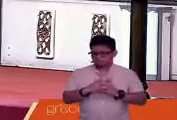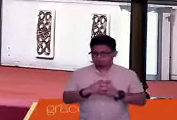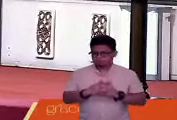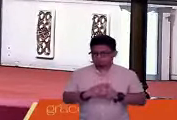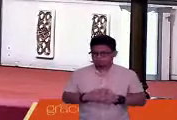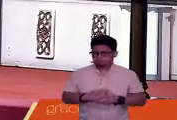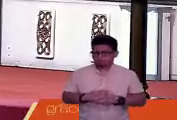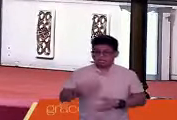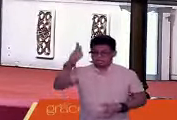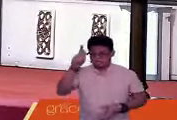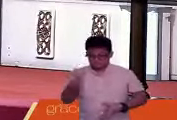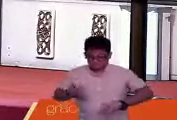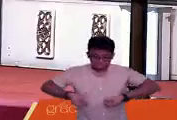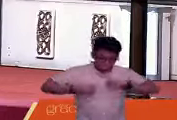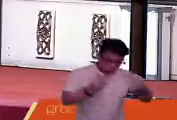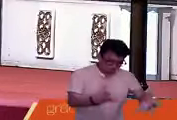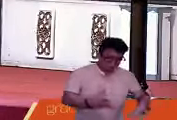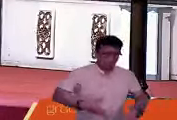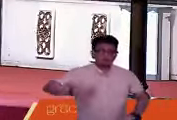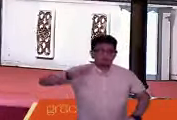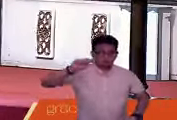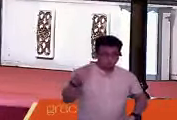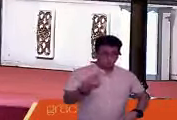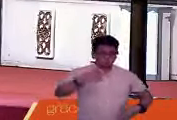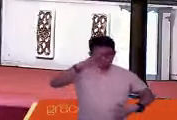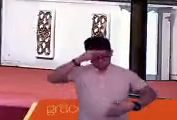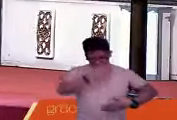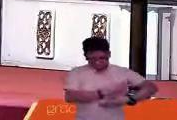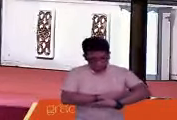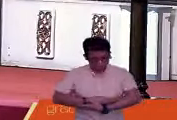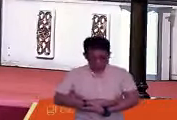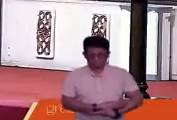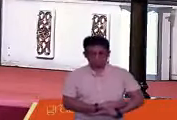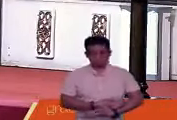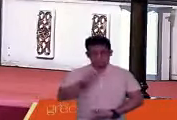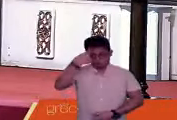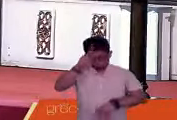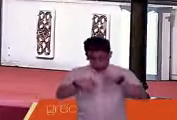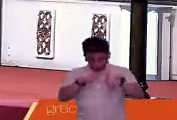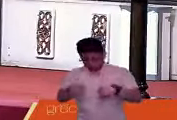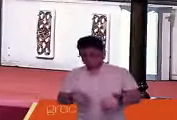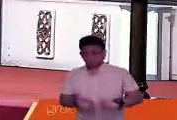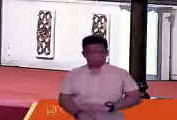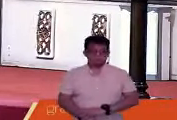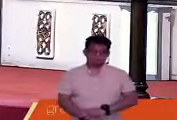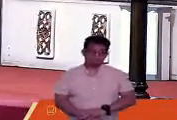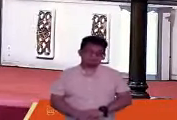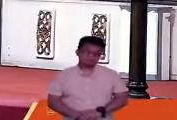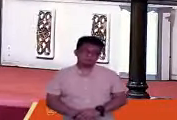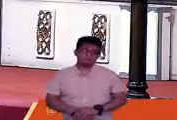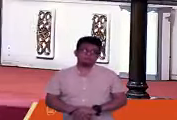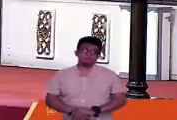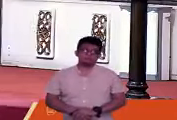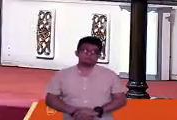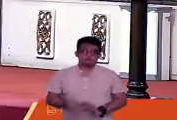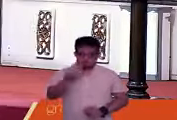only bigatin san. Buti pasabot bigatin nga ni waylain. Ha?